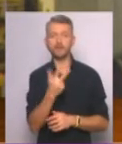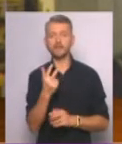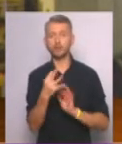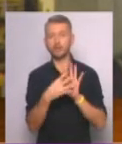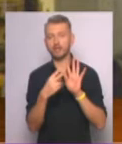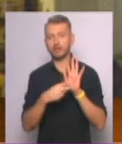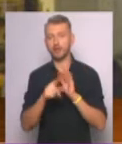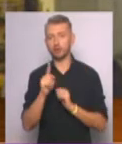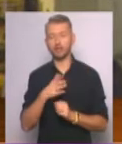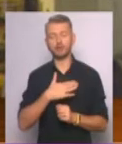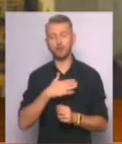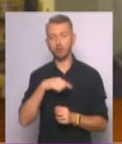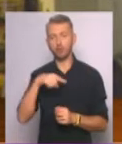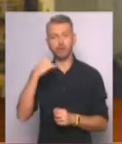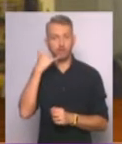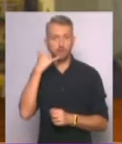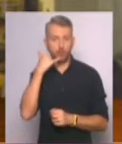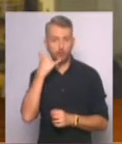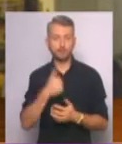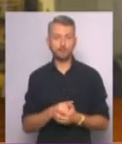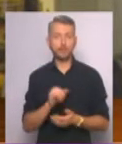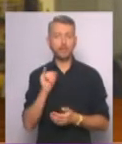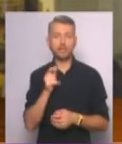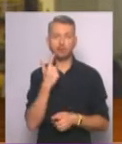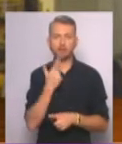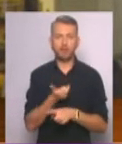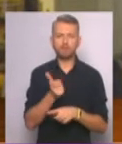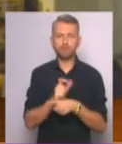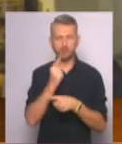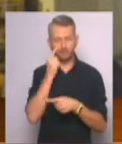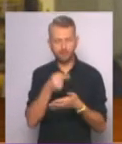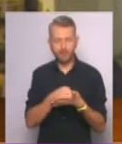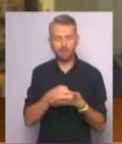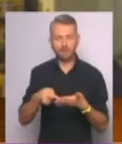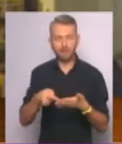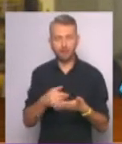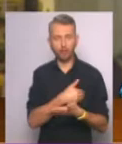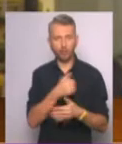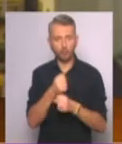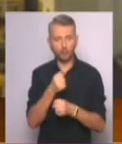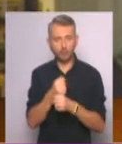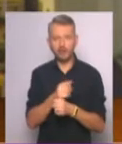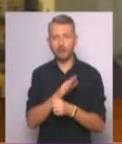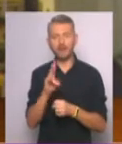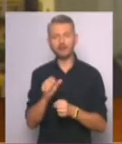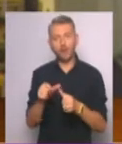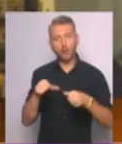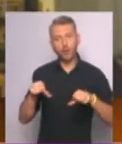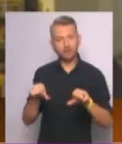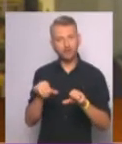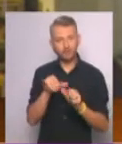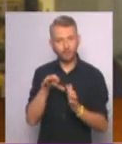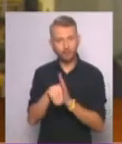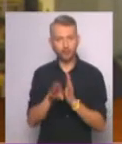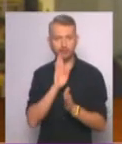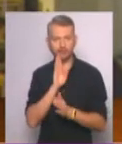223-09-71 – це наш незмінний номер телефону прямого ефіру. І найбільший акцент все ж таки сьогодні хочу зробити не на комісії, до складу якої входить